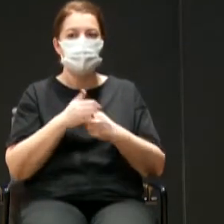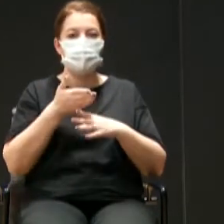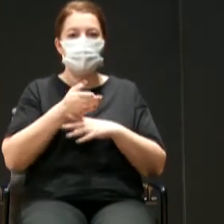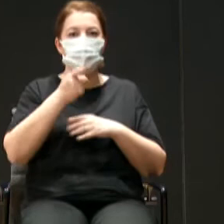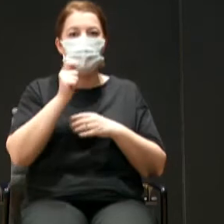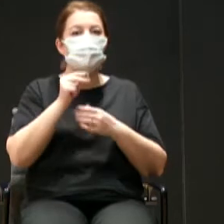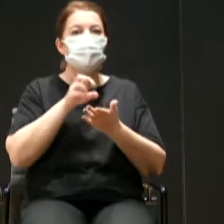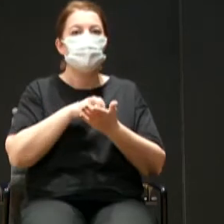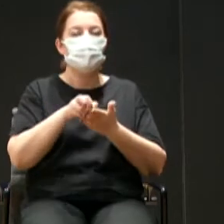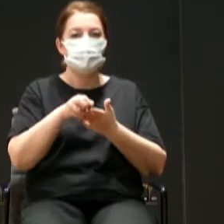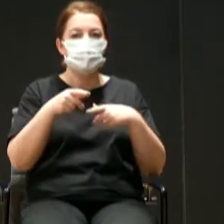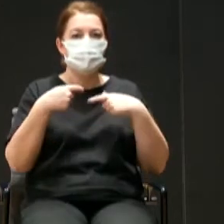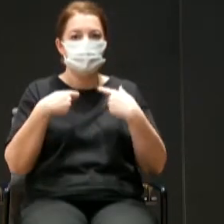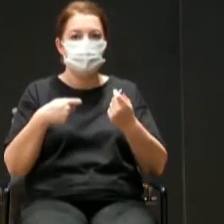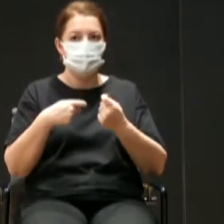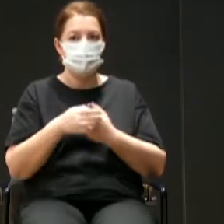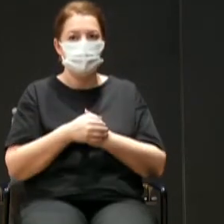gerçekleşen bütçe gideri